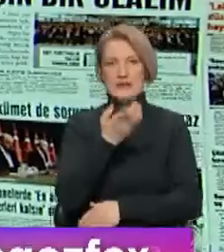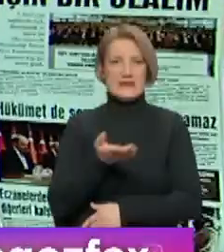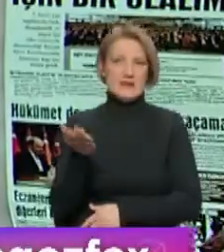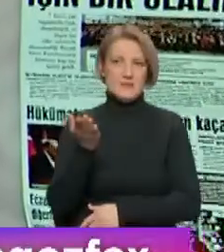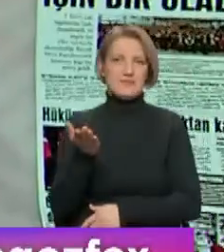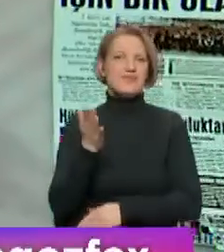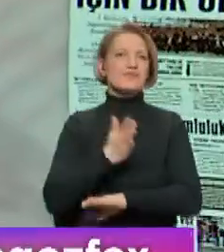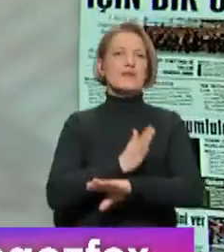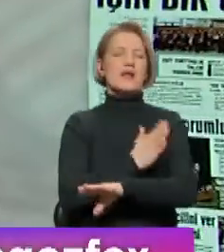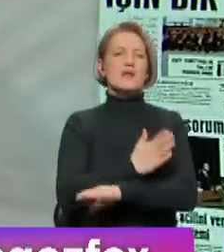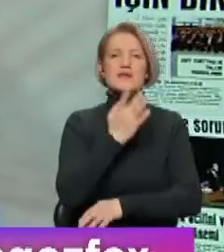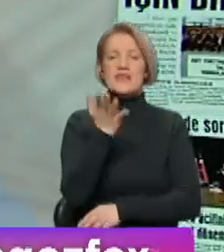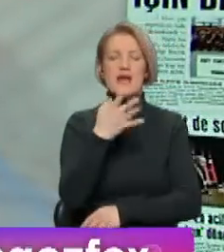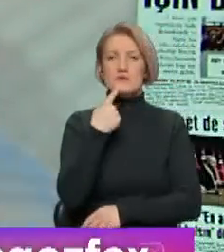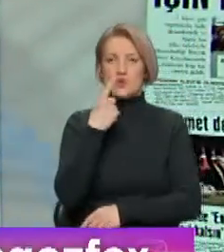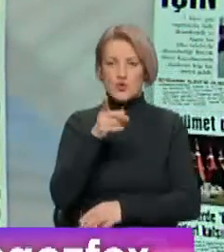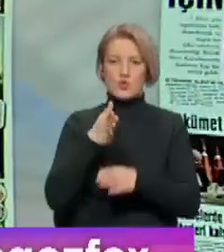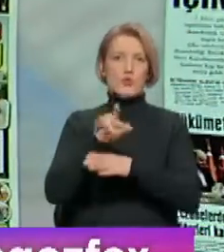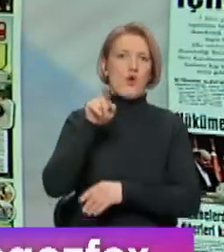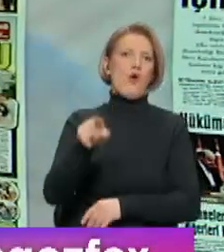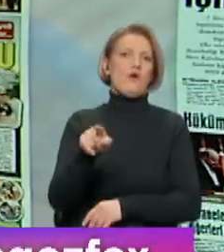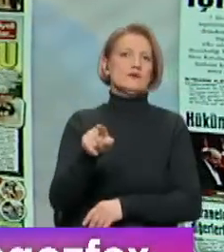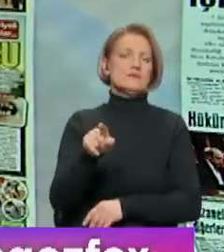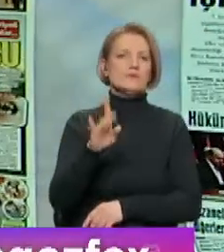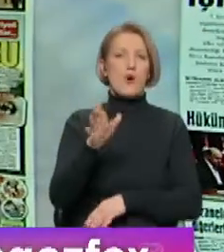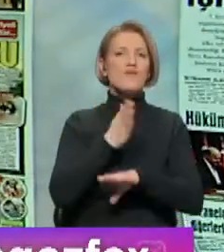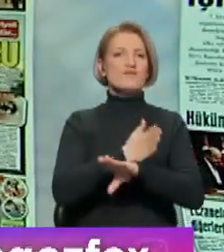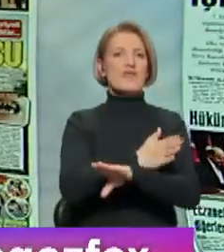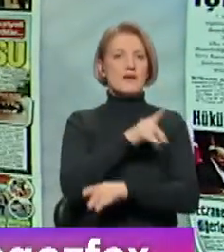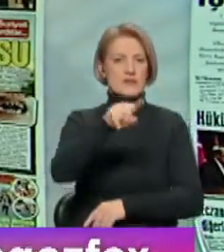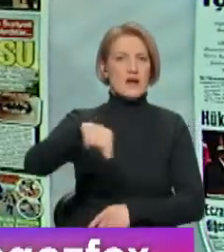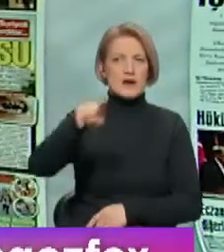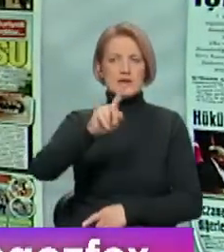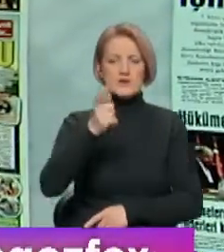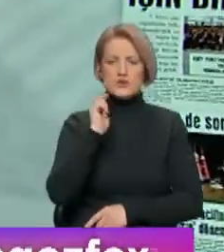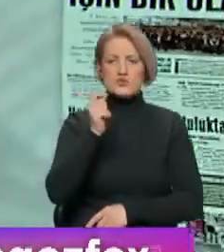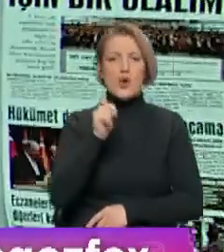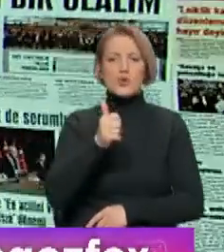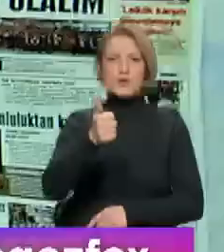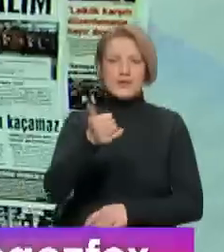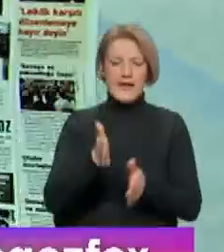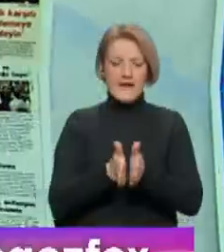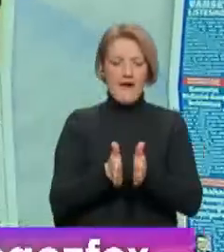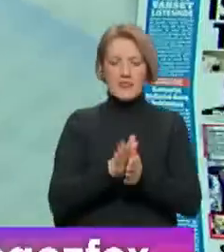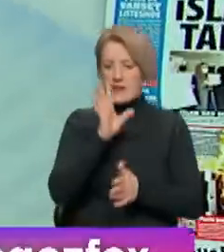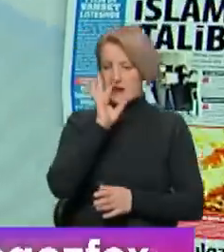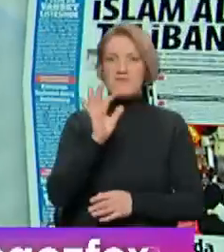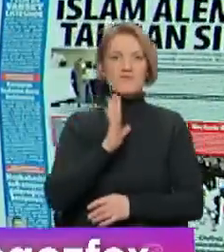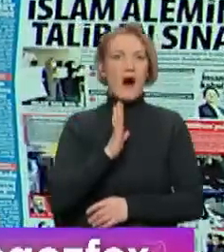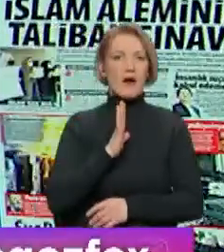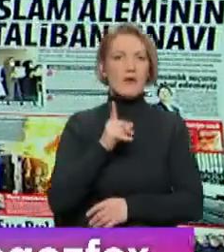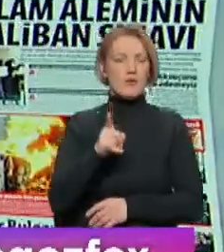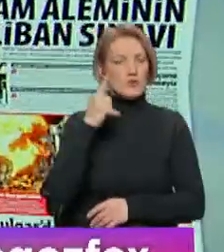Vatandaş ne söylüyorsa doğru odur ve o vatandaş zor gününde yanında kim vardı